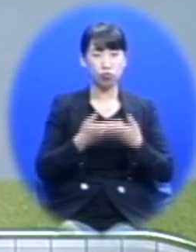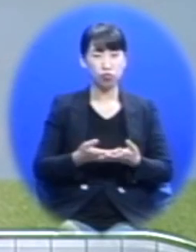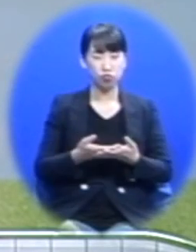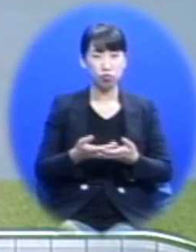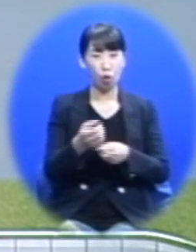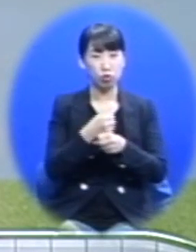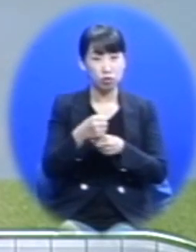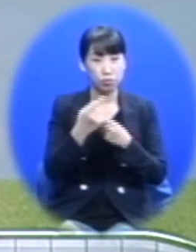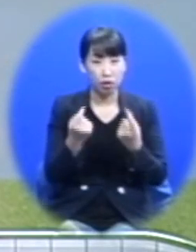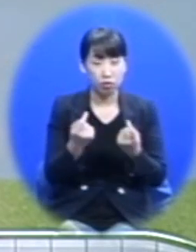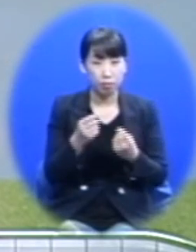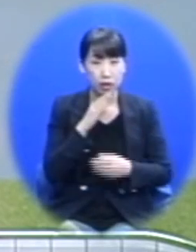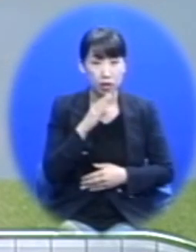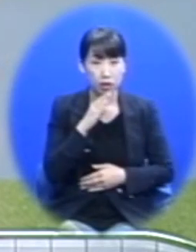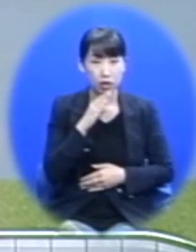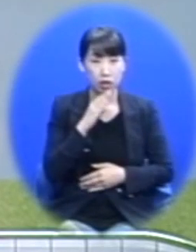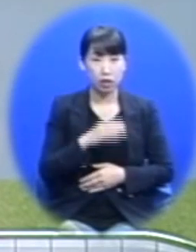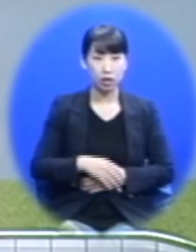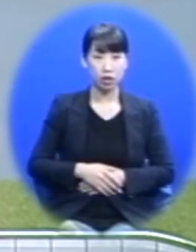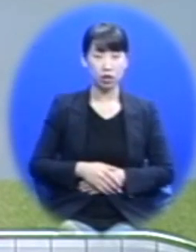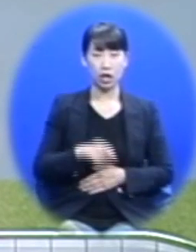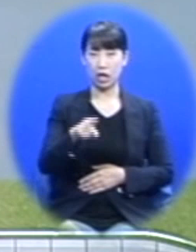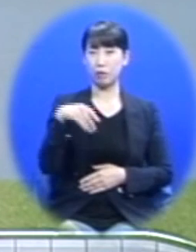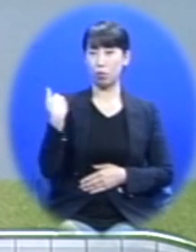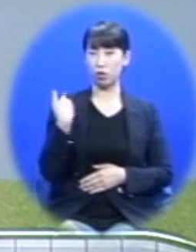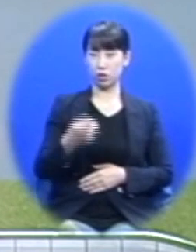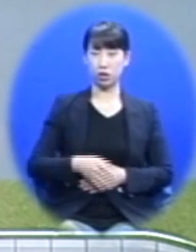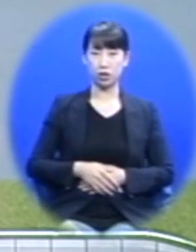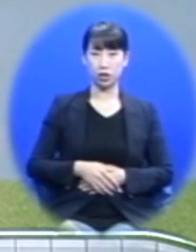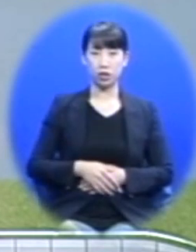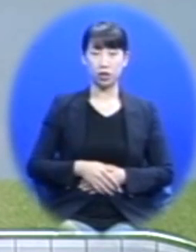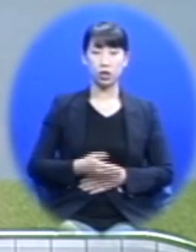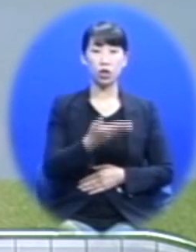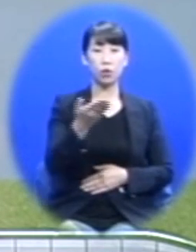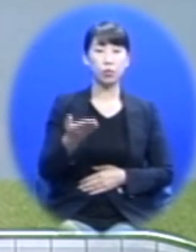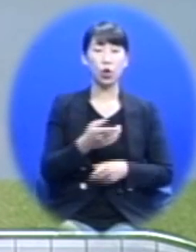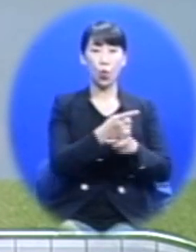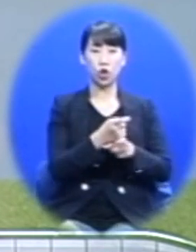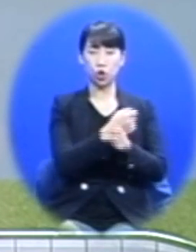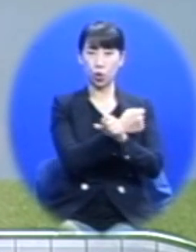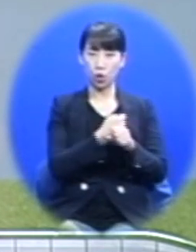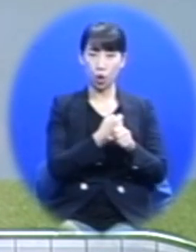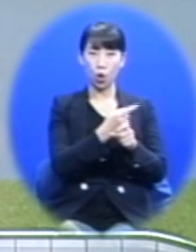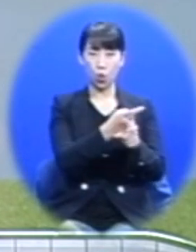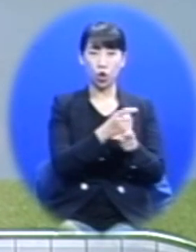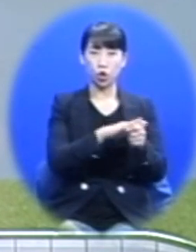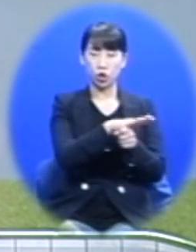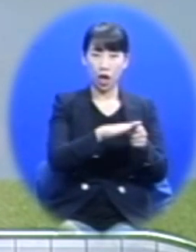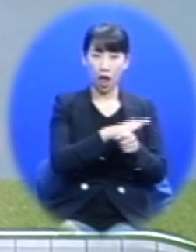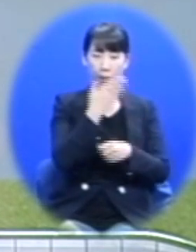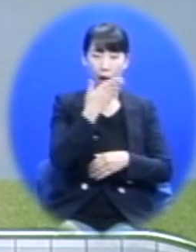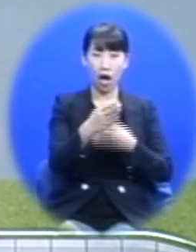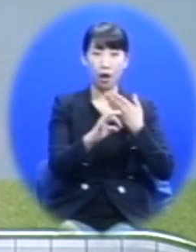여겨지십니까? 몰라도 너무 몰라서 그런 거예요. 여러분이 원수도 용서하고 원수도 사랑할 수 있게